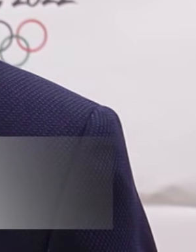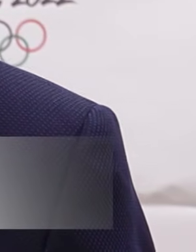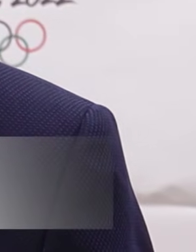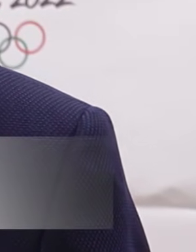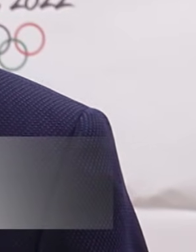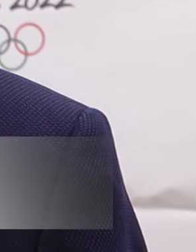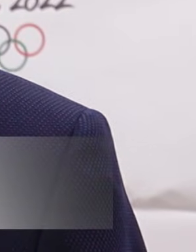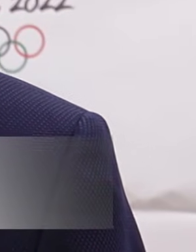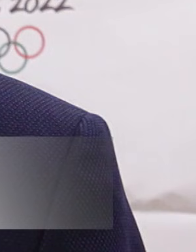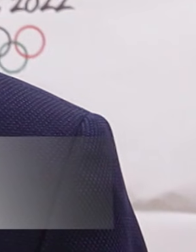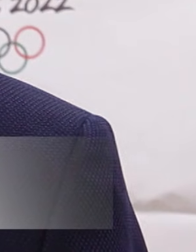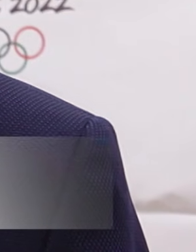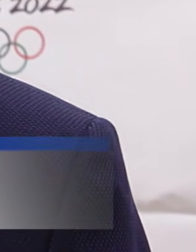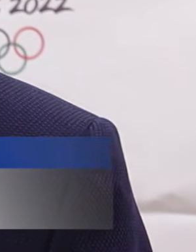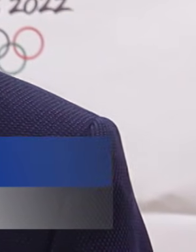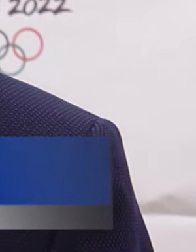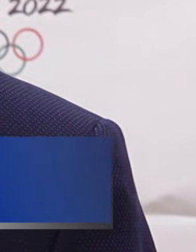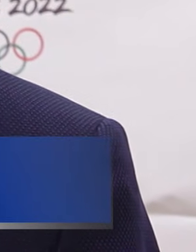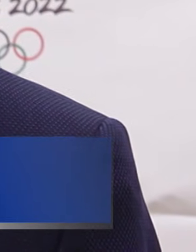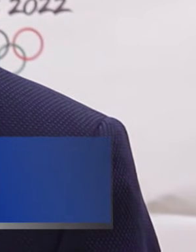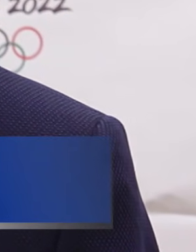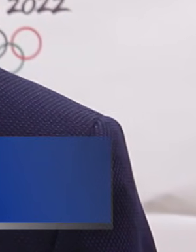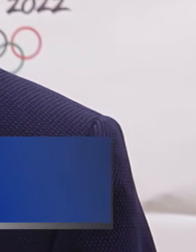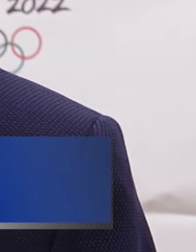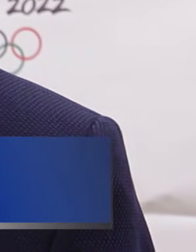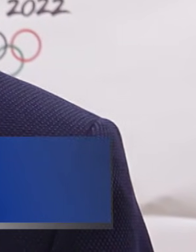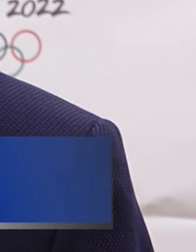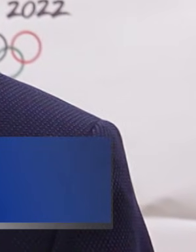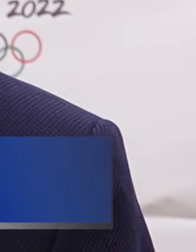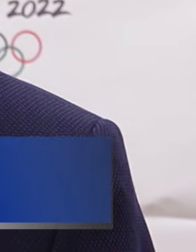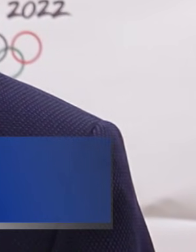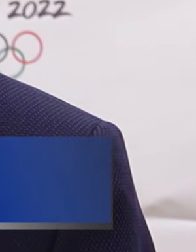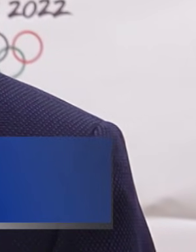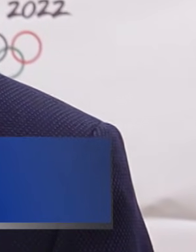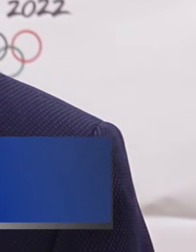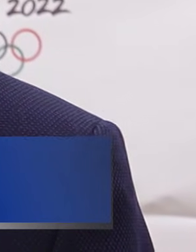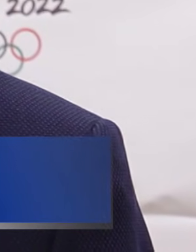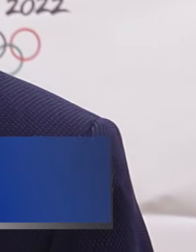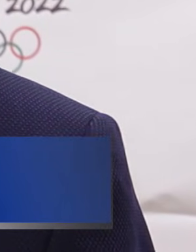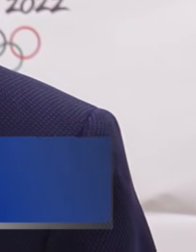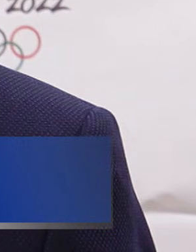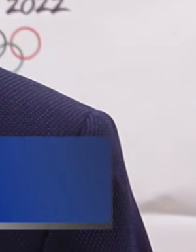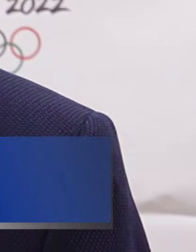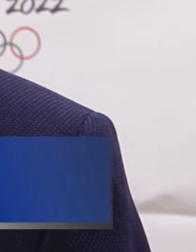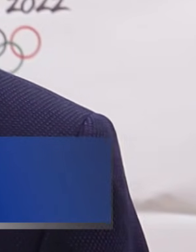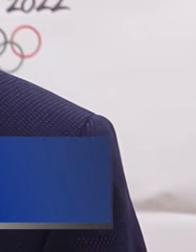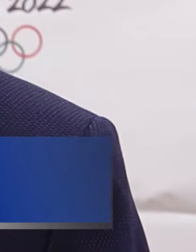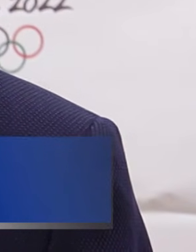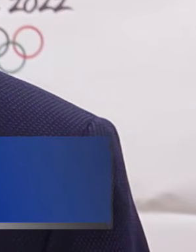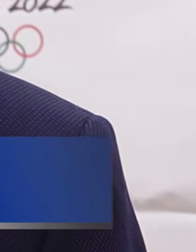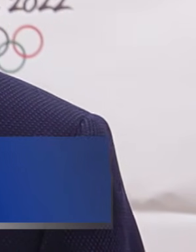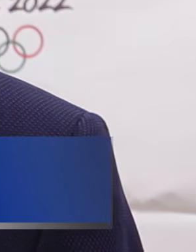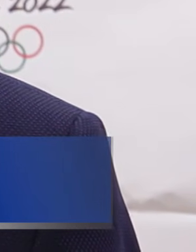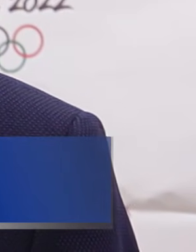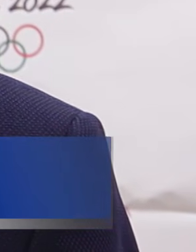тохиолдолд шатар нь өөрөө эргээд хүмүүсийн оюун ухааныг хөгжүүлдэг, хүмүүсийн одоо сэтгэн бодох ур чадрыг нээдгээрээ ялангуяа залуу наслуугаа, залуучууд